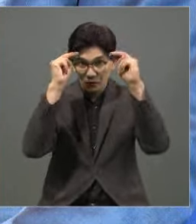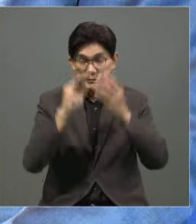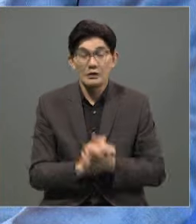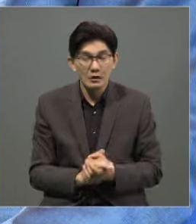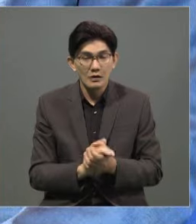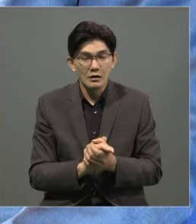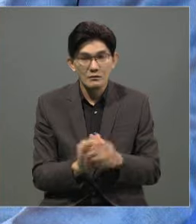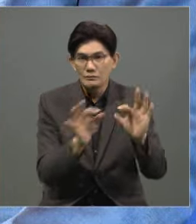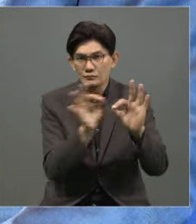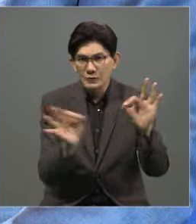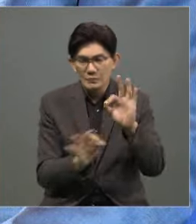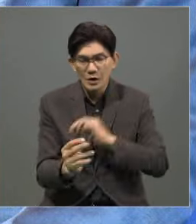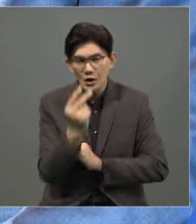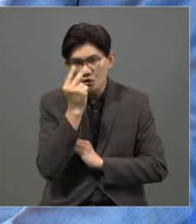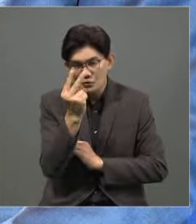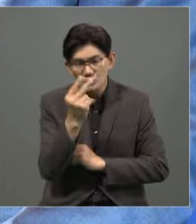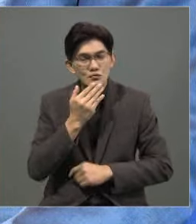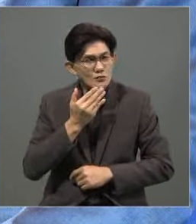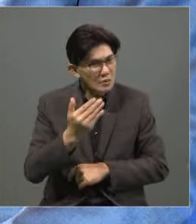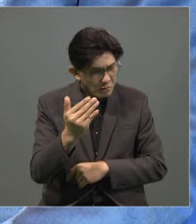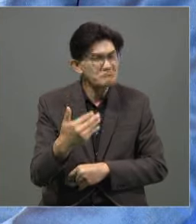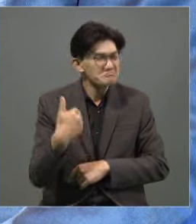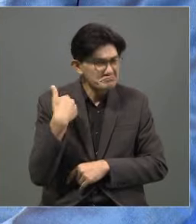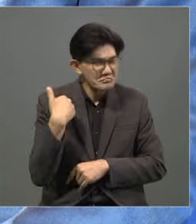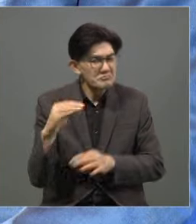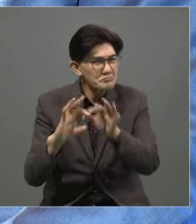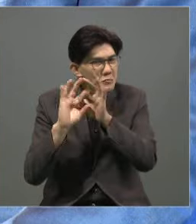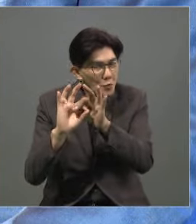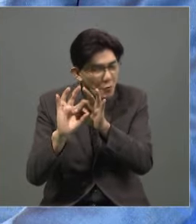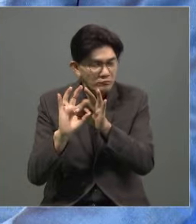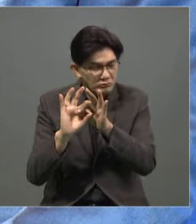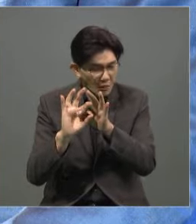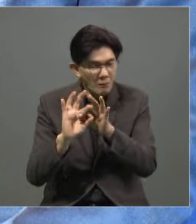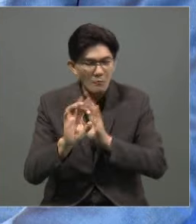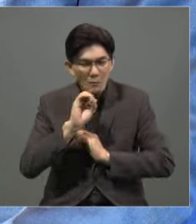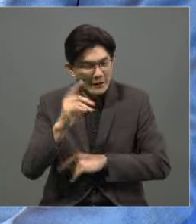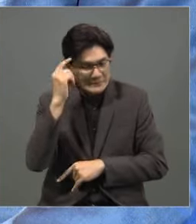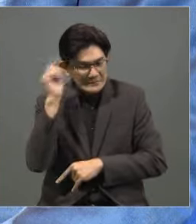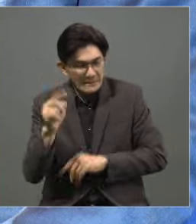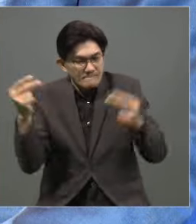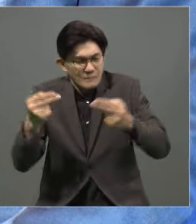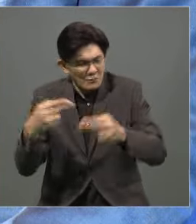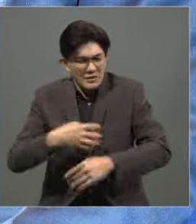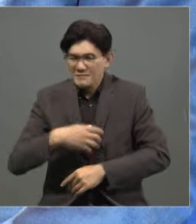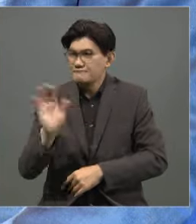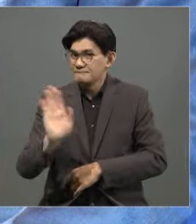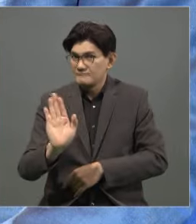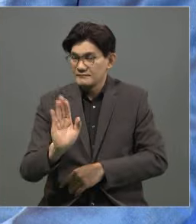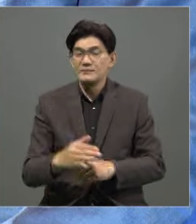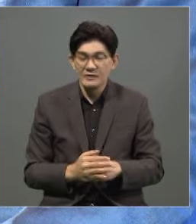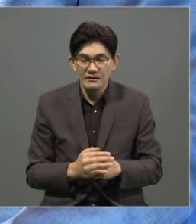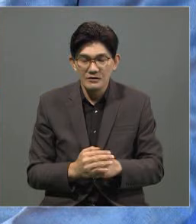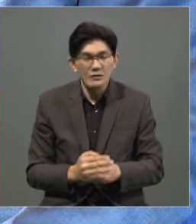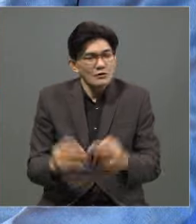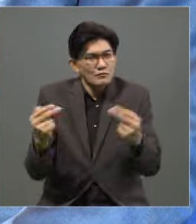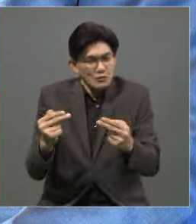ท่านได้โพสต์ว่าติดตามสถานการณ์อย่างใกล้ชิดมีความห่วงกังวลและขอยืนยันว่าไม่ต้องการให้มีการสู้รบไม่ต้องการให้การ